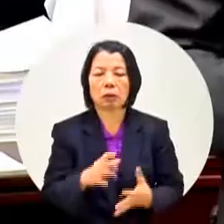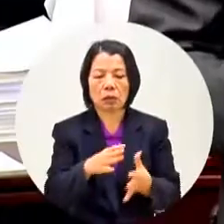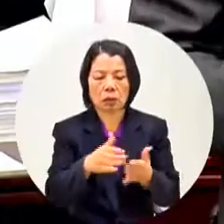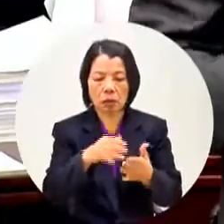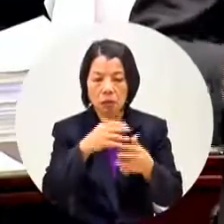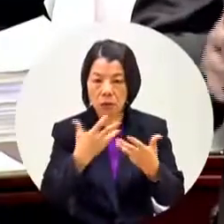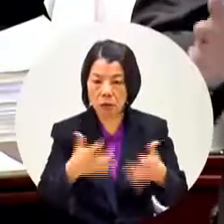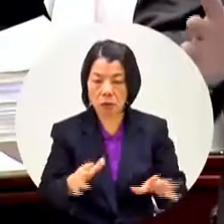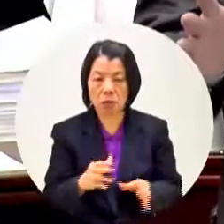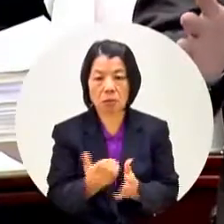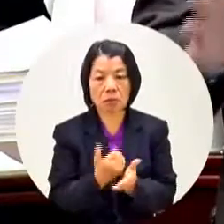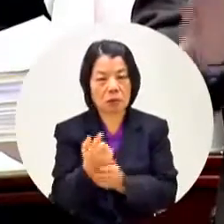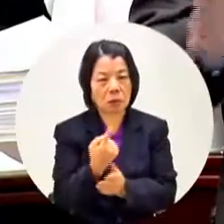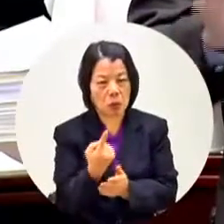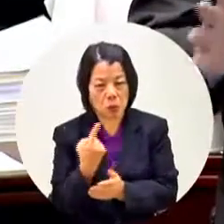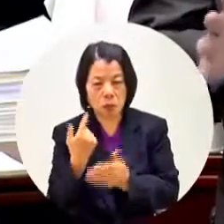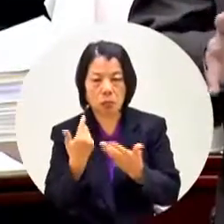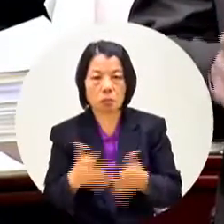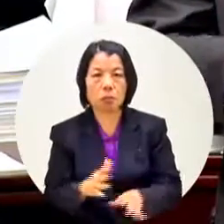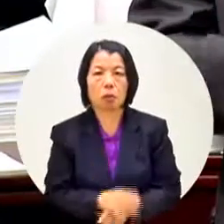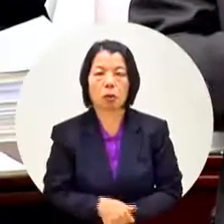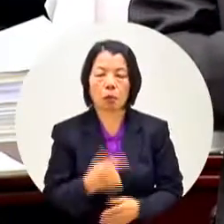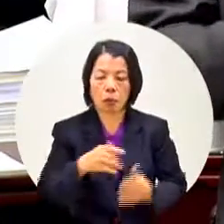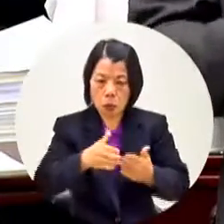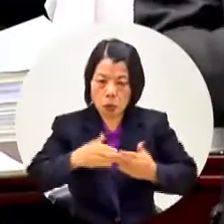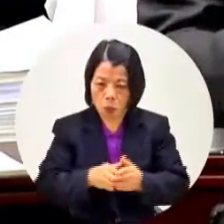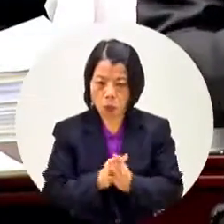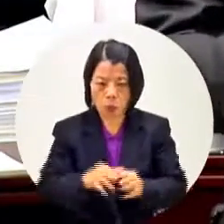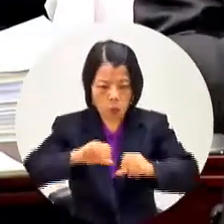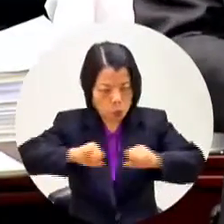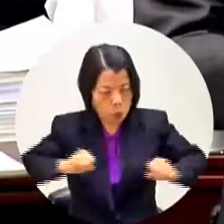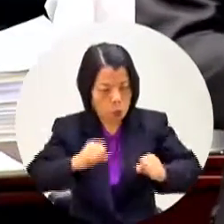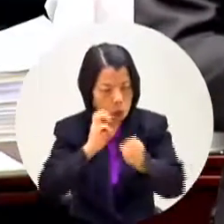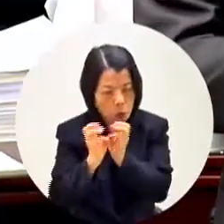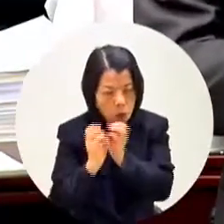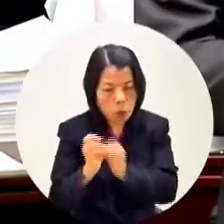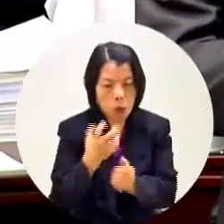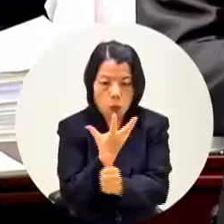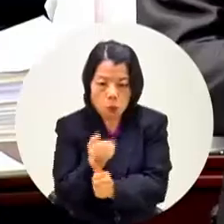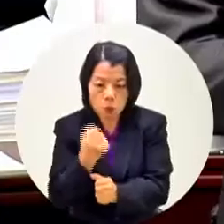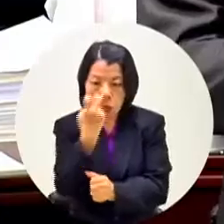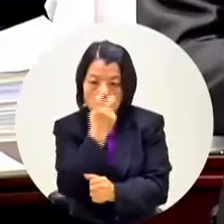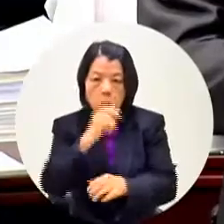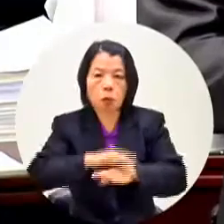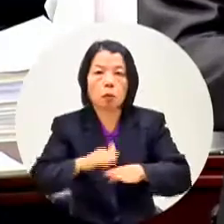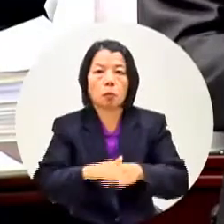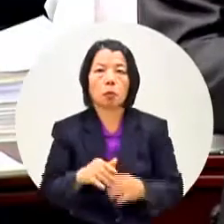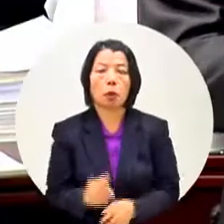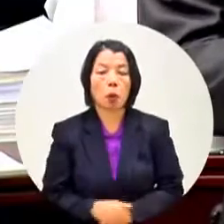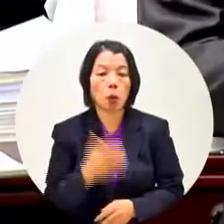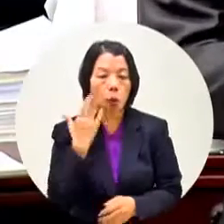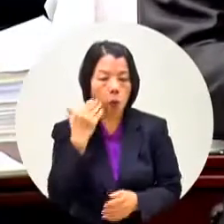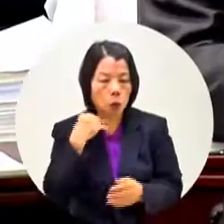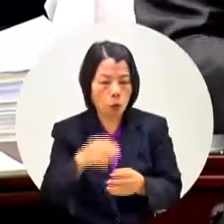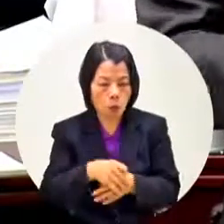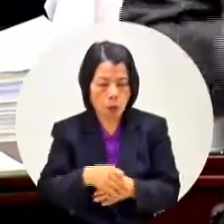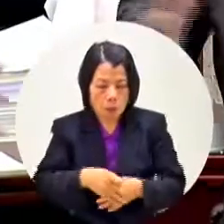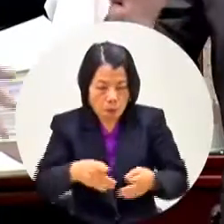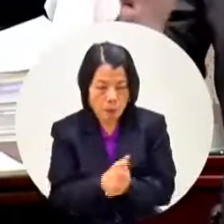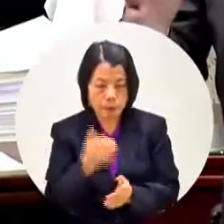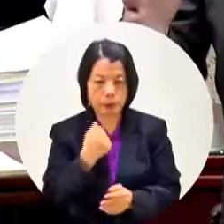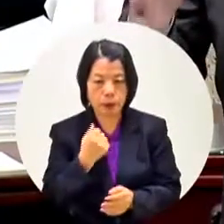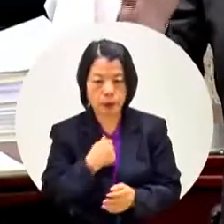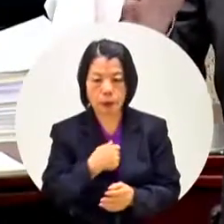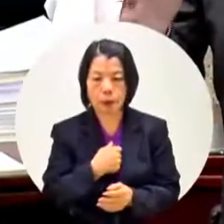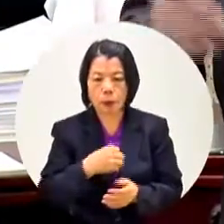我们因为它涉及到的因素会比较多，就是刚刚所说的那些因素，那我们尽量去了解跟管控，那能够